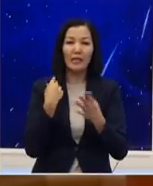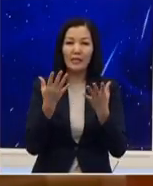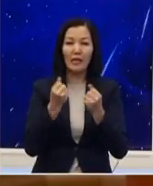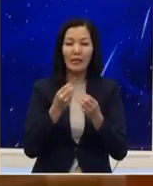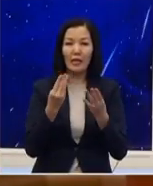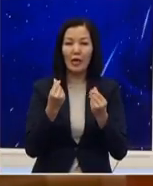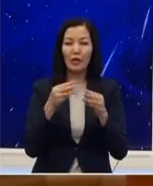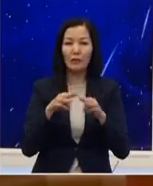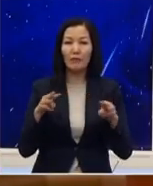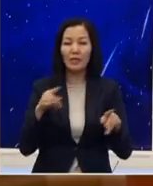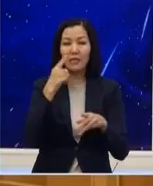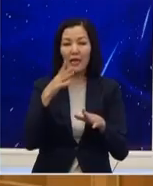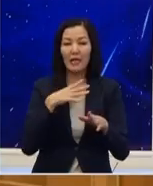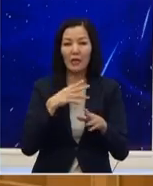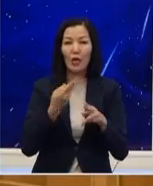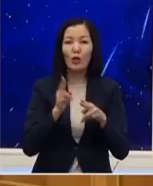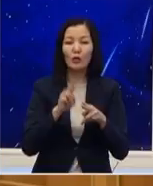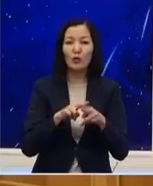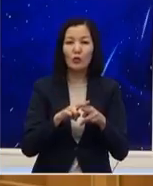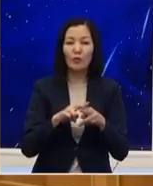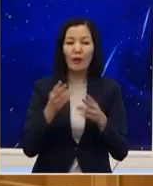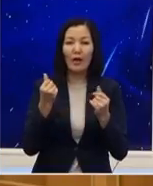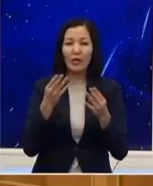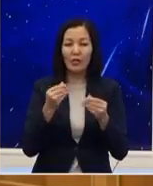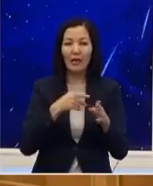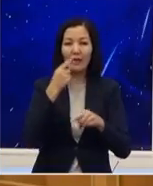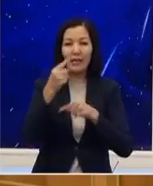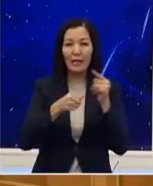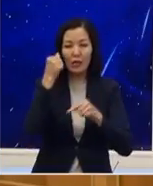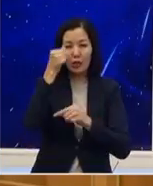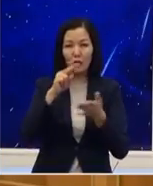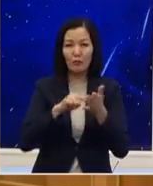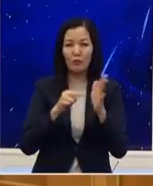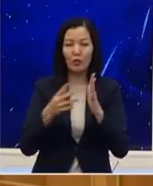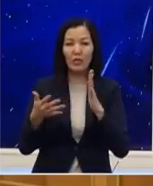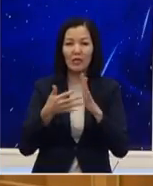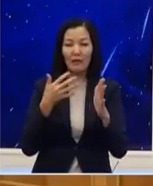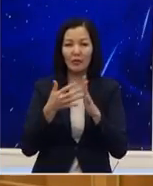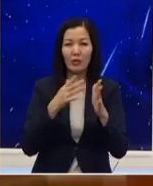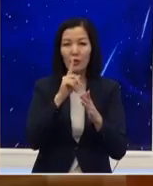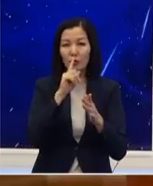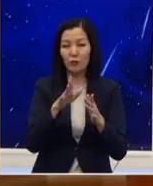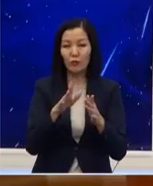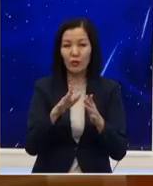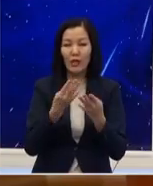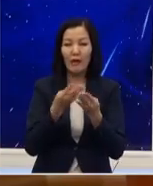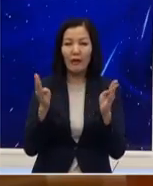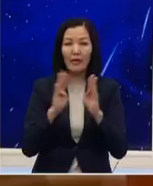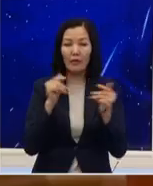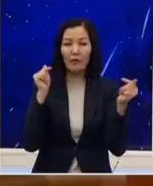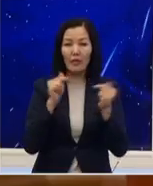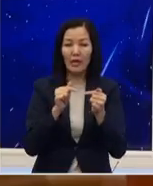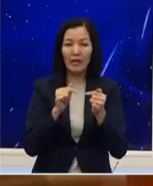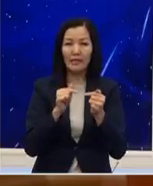Ерлан Жамаубаев айтты. Сөйтіп, осы ақша есебінен келер жылдың бюджеттік тапшылығы өтелмек. Қаржы коронавируспен күресуге